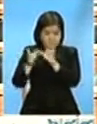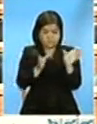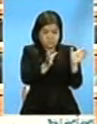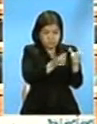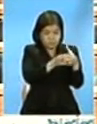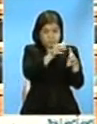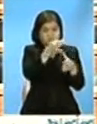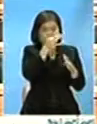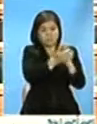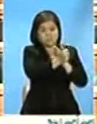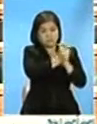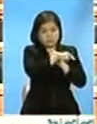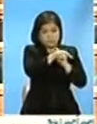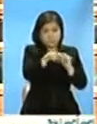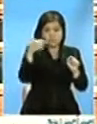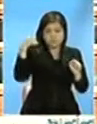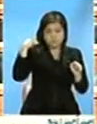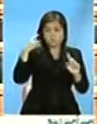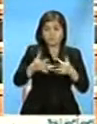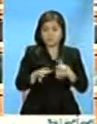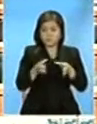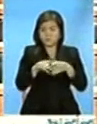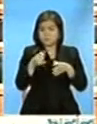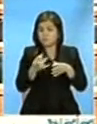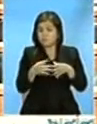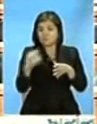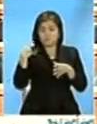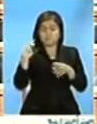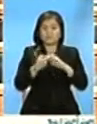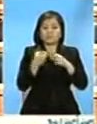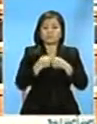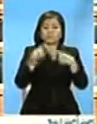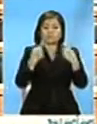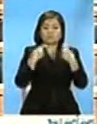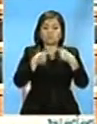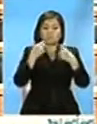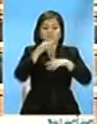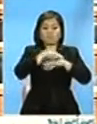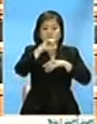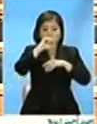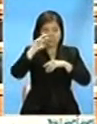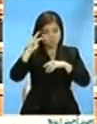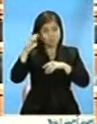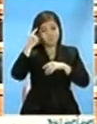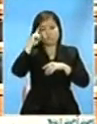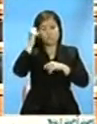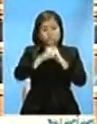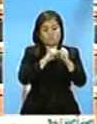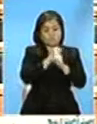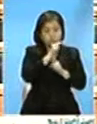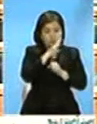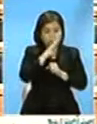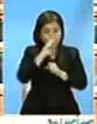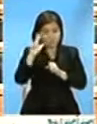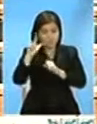จะมีกลุ่มที่มันไม่ใช่กลุ่มนี่ครับจึงเป็นที่มาของความขัดแย้งหรือไม่ในสว.43ถึง49และเมื่อมีความขัดแย้ง